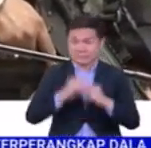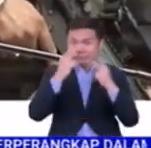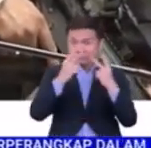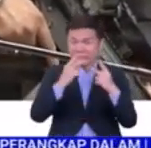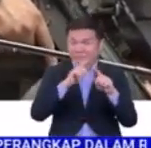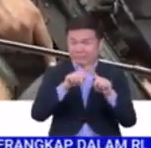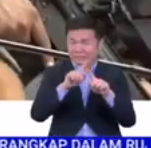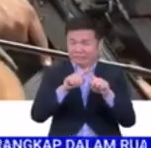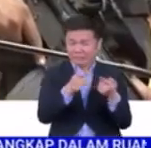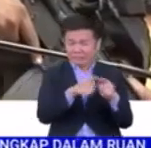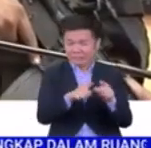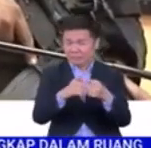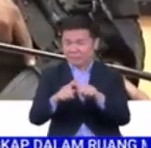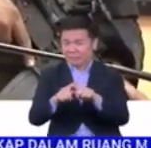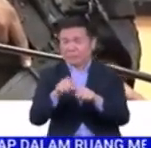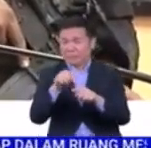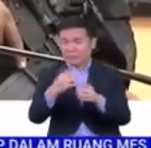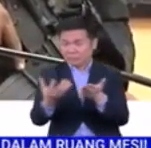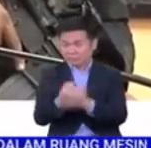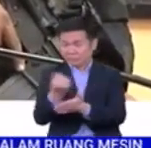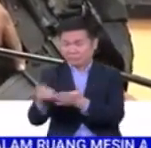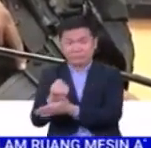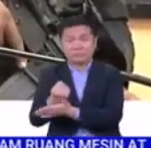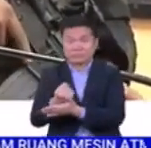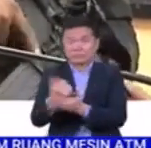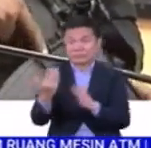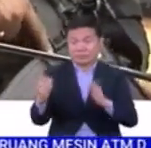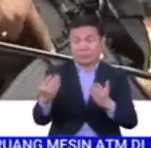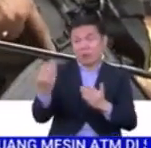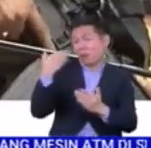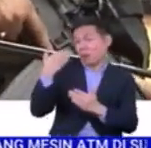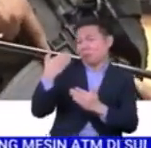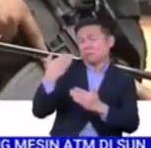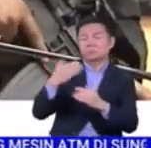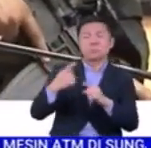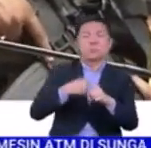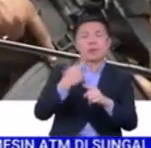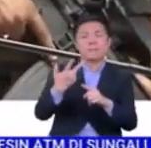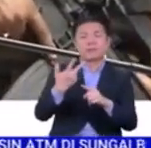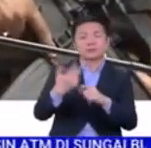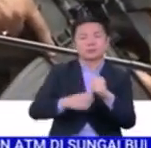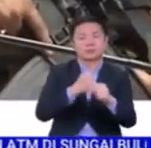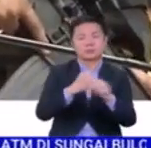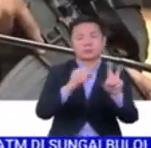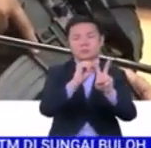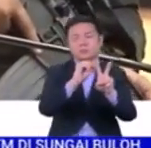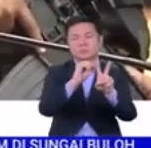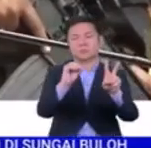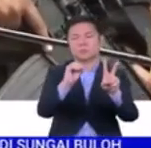segi ke dan juga nilai rapasan berbanding tempo yang sama bagi bulan Mas